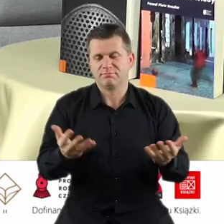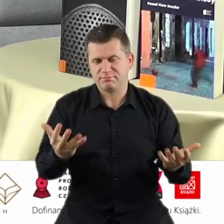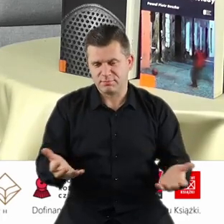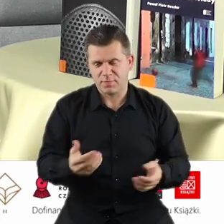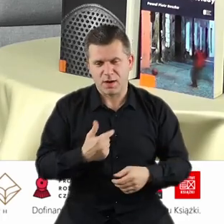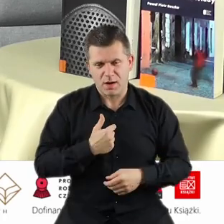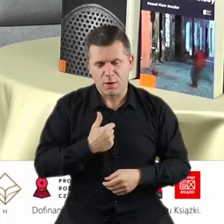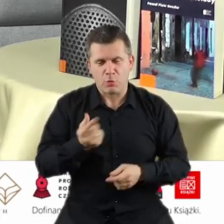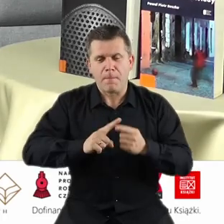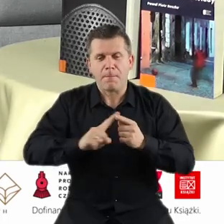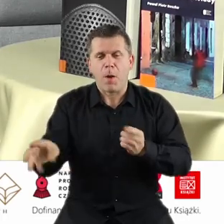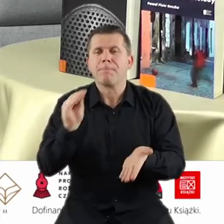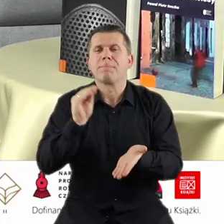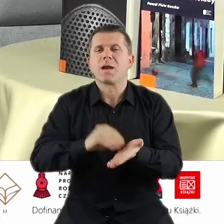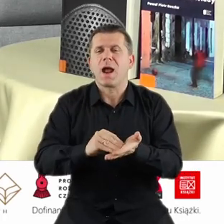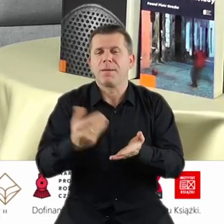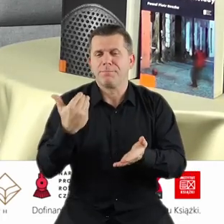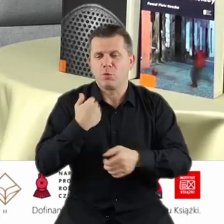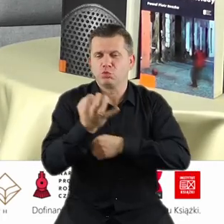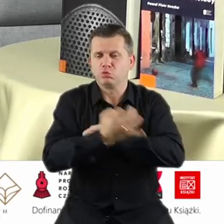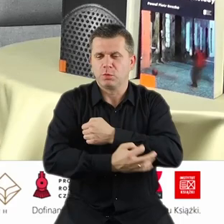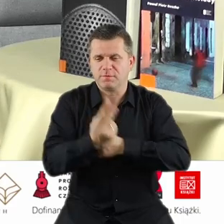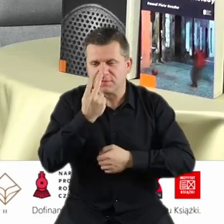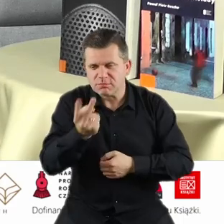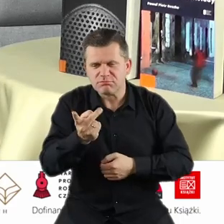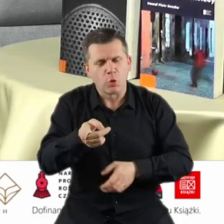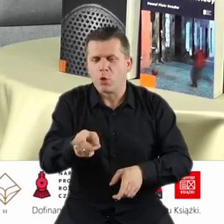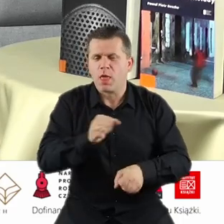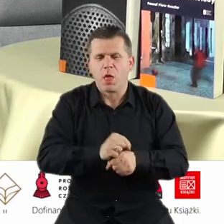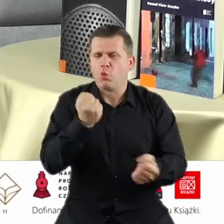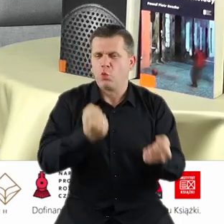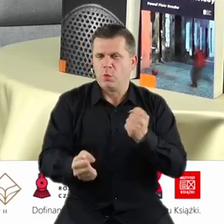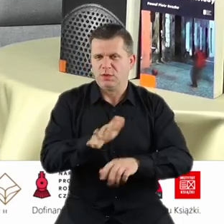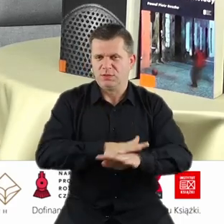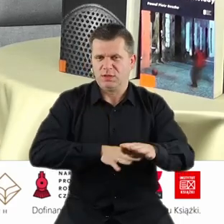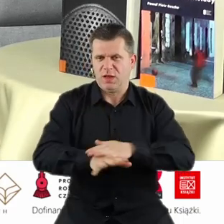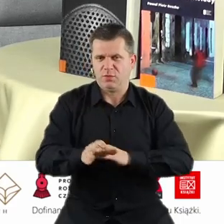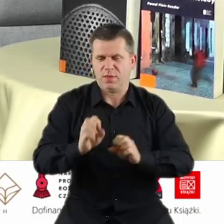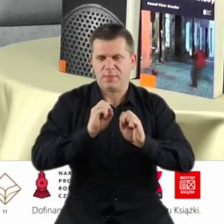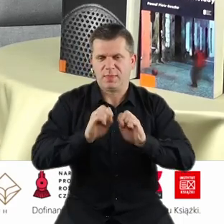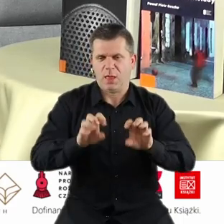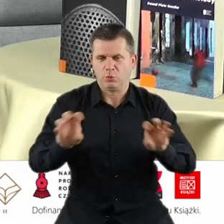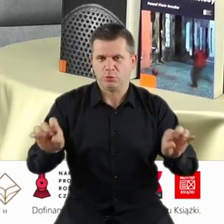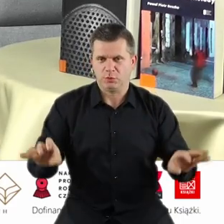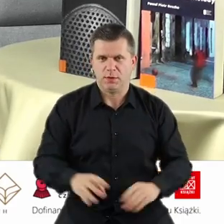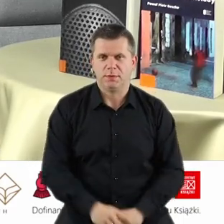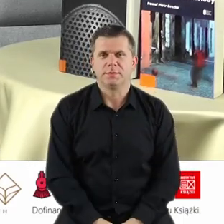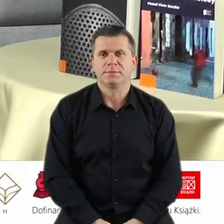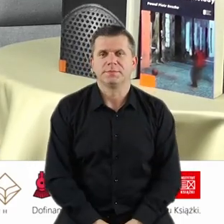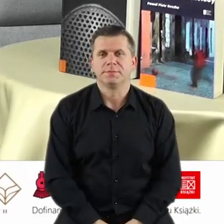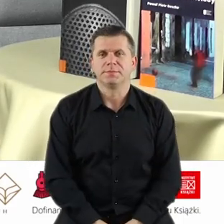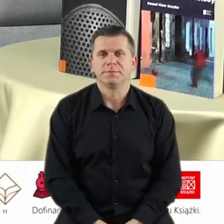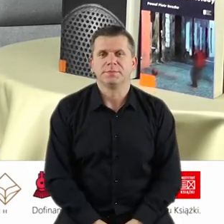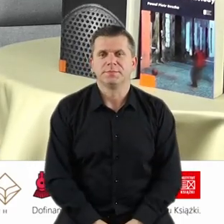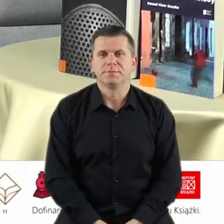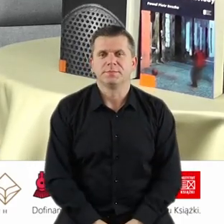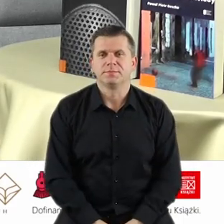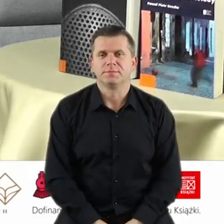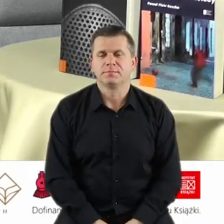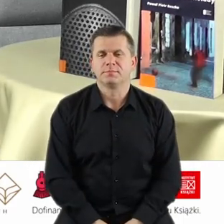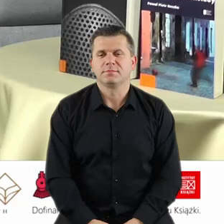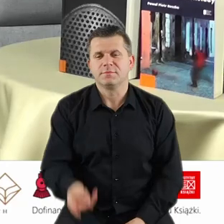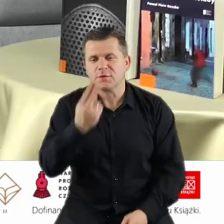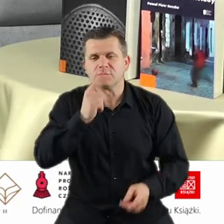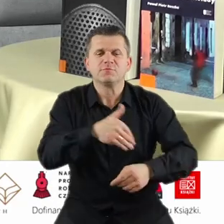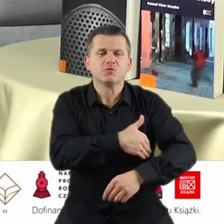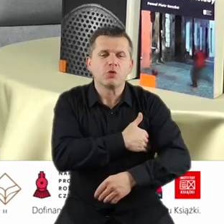trudny, dotarło do mnie po praktykach, które miałem w trakcie studiów, bo ja byłem na specjalności nauczycielskiej i te praktyki były dla mnie to